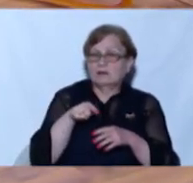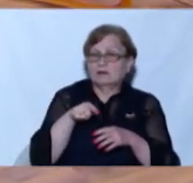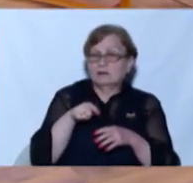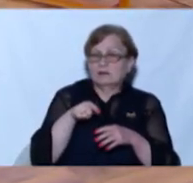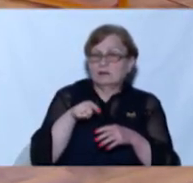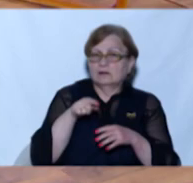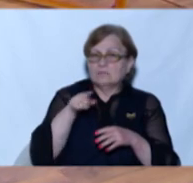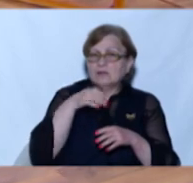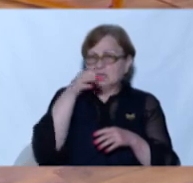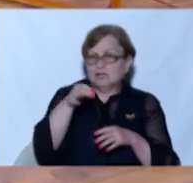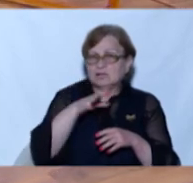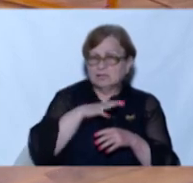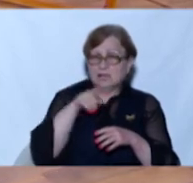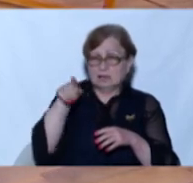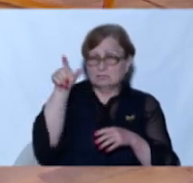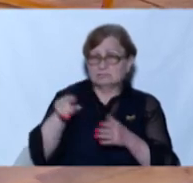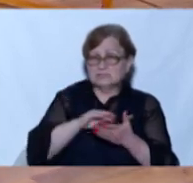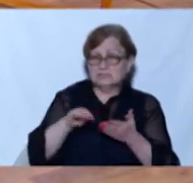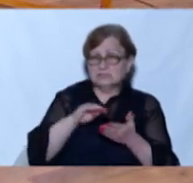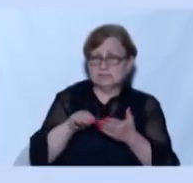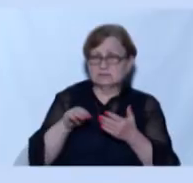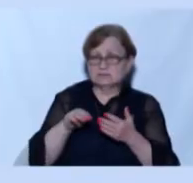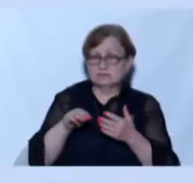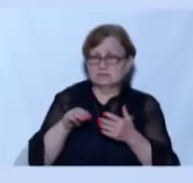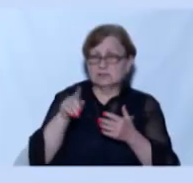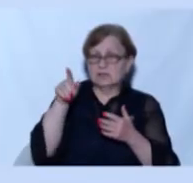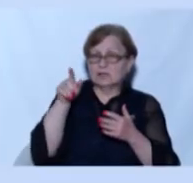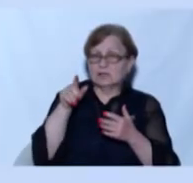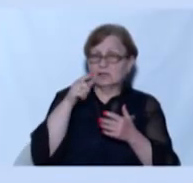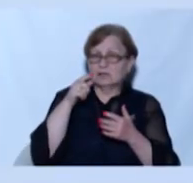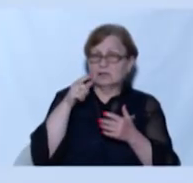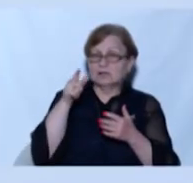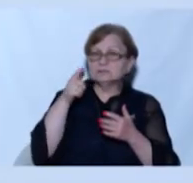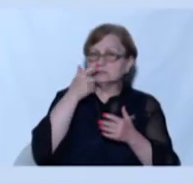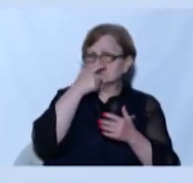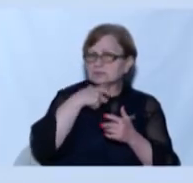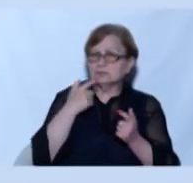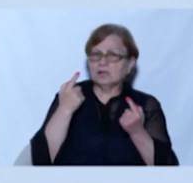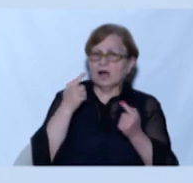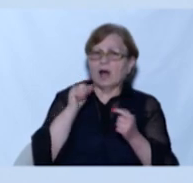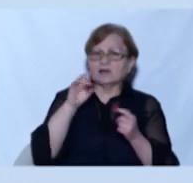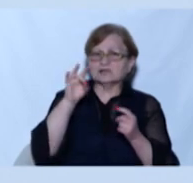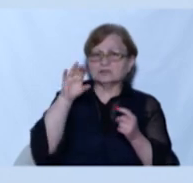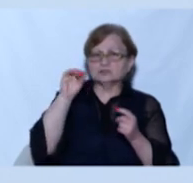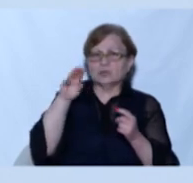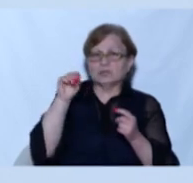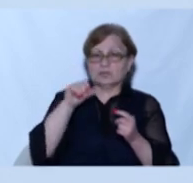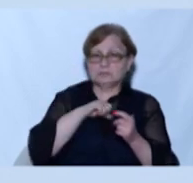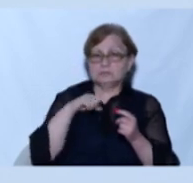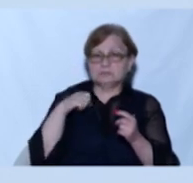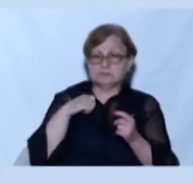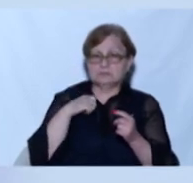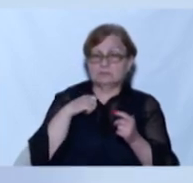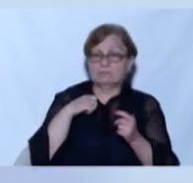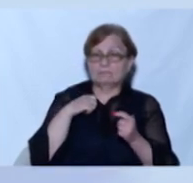თუ გახსოვთ, რომ ნიკო ლორთქიფანიძე ცოტა ელიტარულ, აი როგორი არისტოკრატიც თვითონ არის, ცოტა უხეში